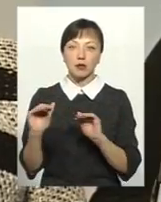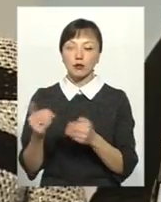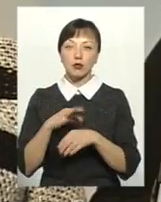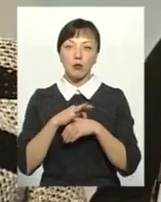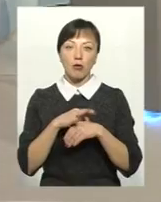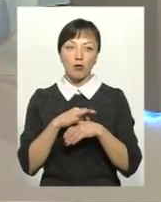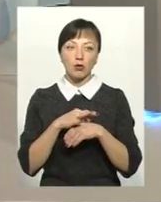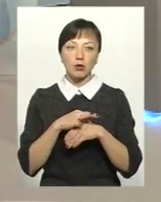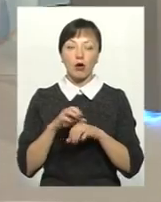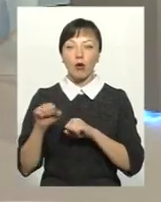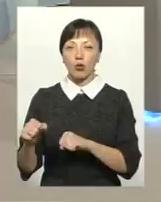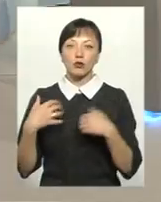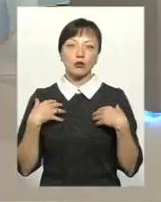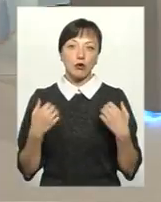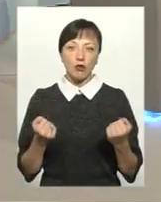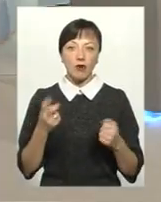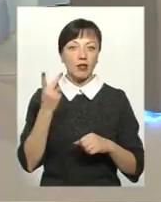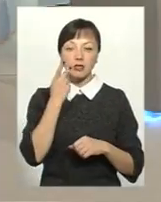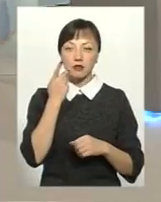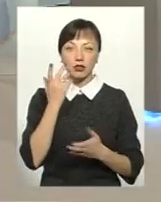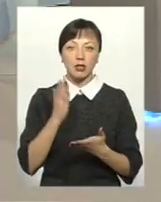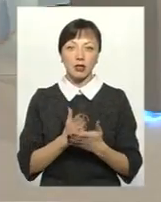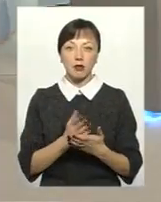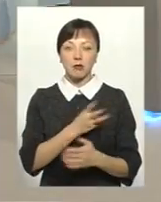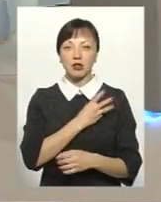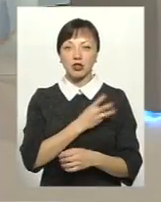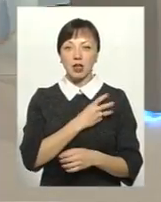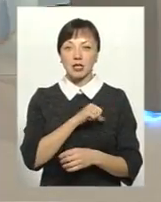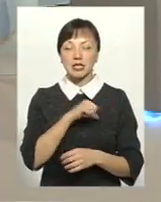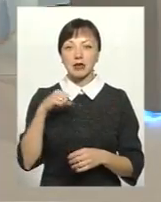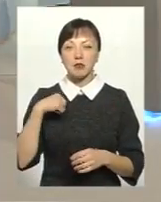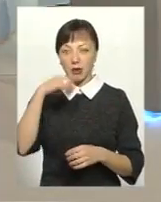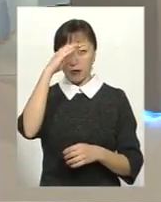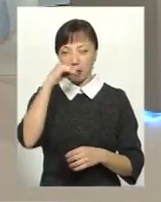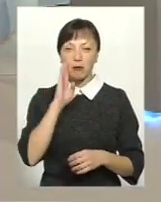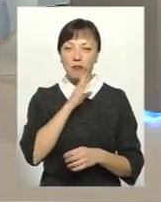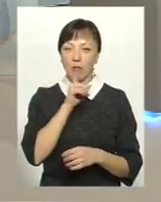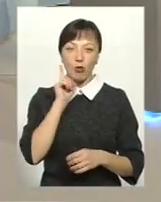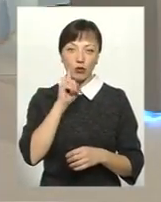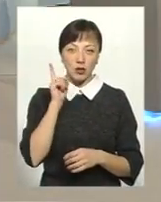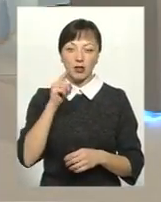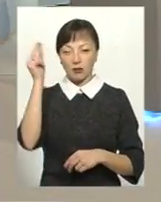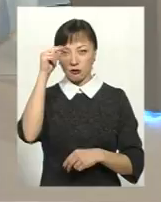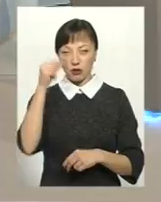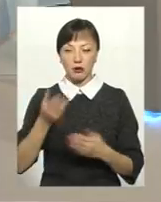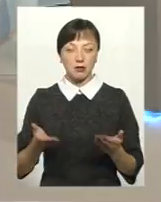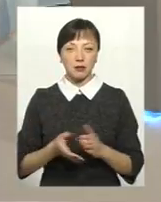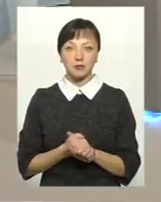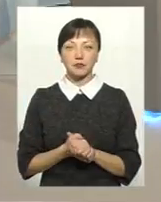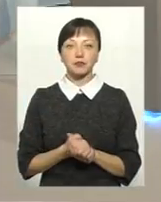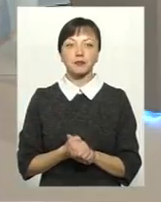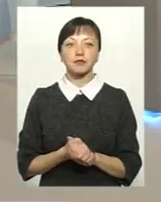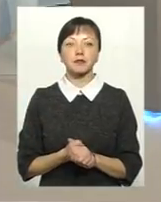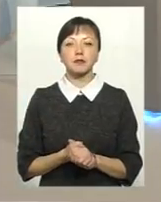проводяться охороною здоров'я. І не завжди є бажання самих молодих батьків пройти відповідне навчання. Адже